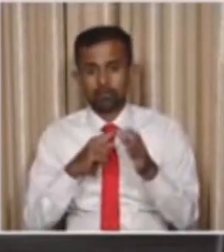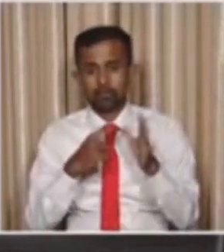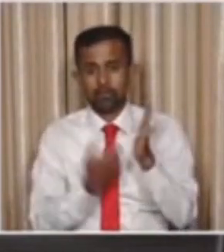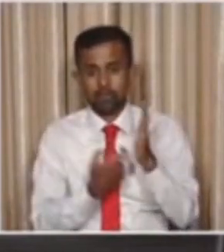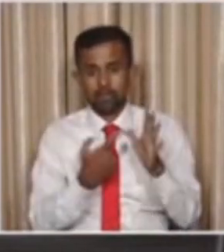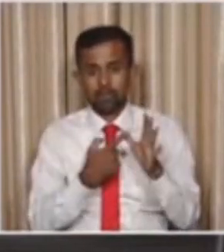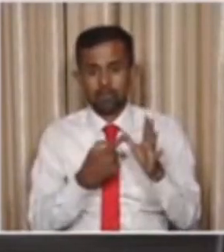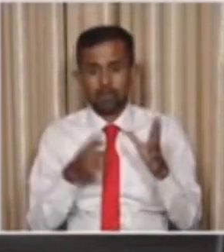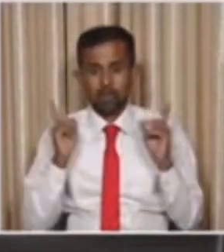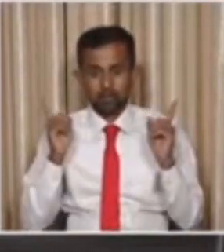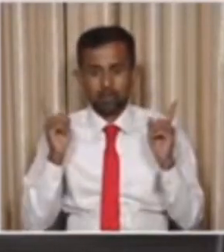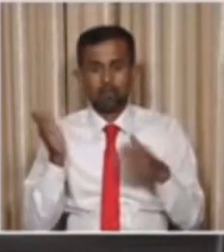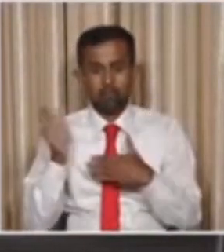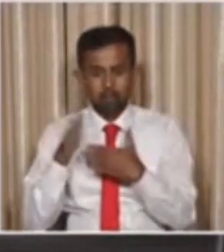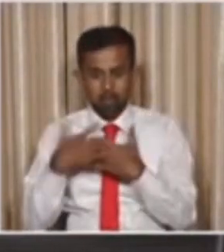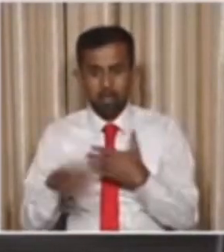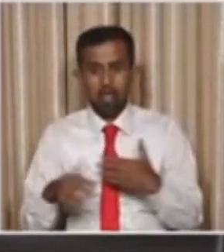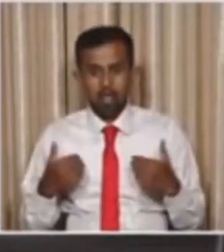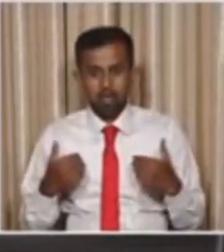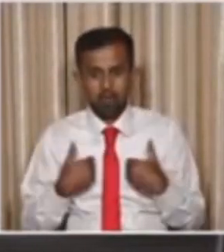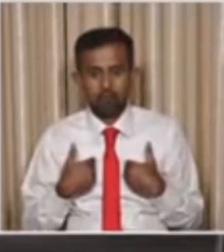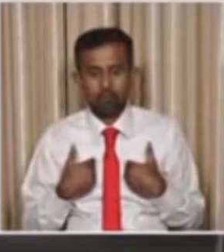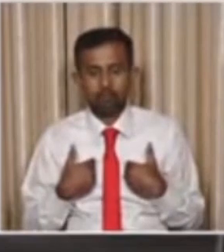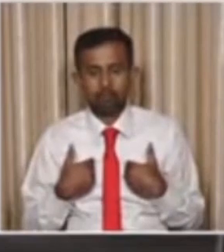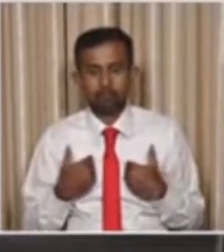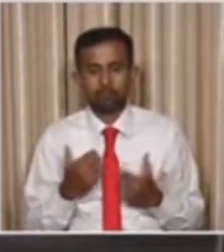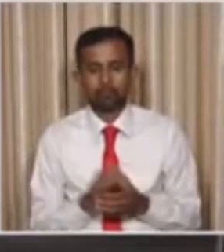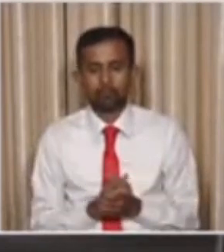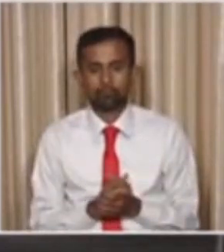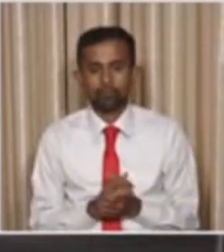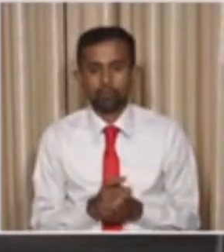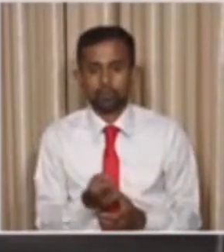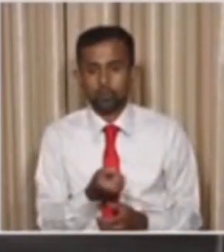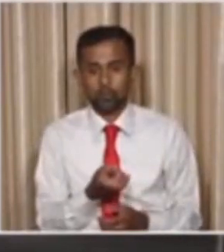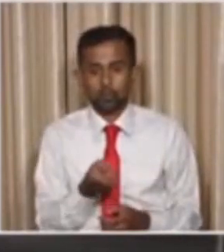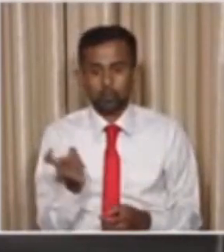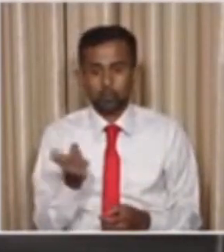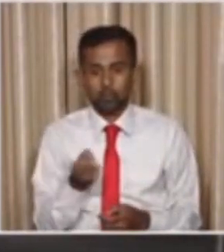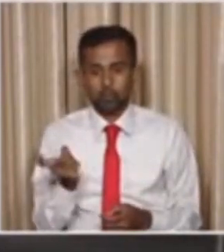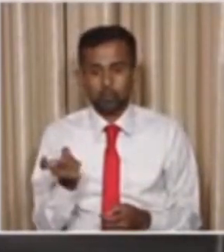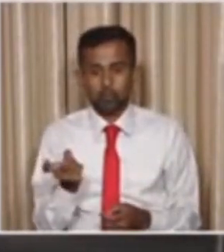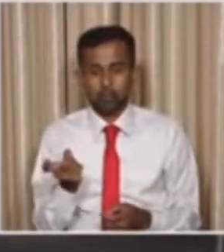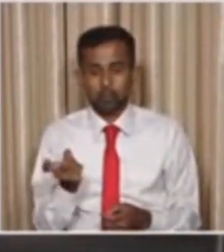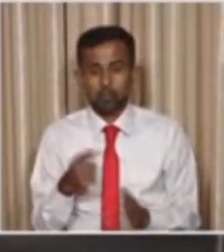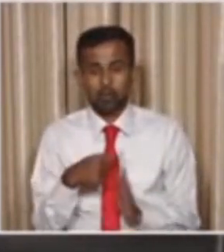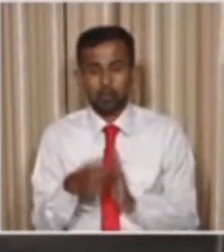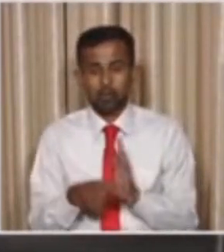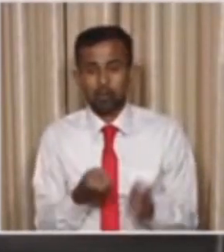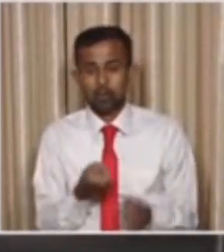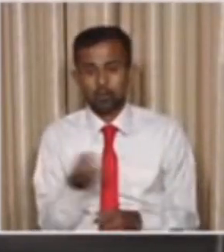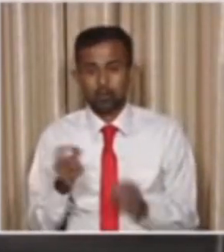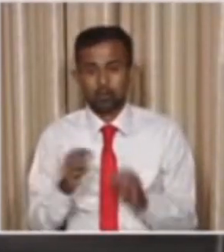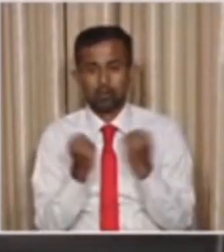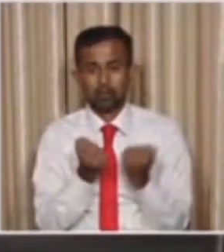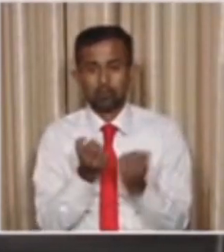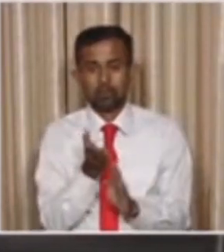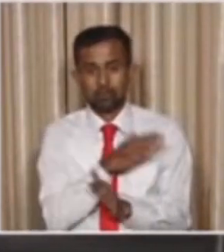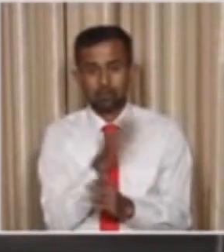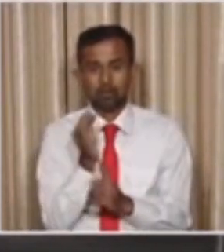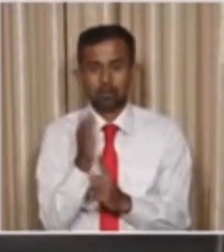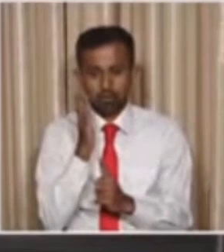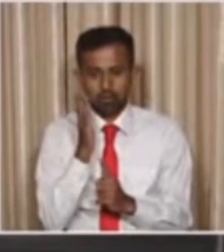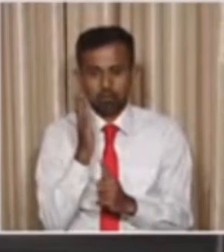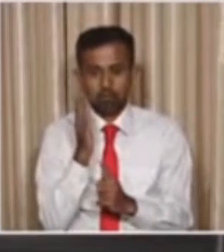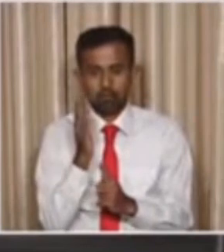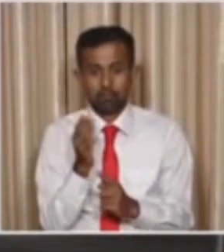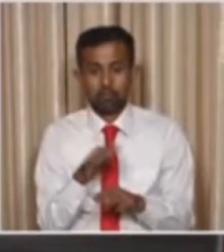කෙනෙක්. ඒ වගේම හොකී ෆෙඩරේෂන් ශ්‍රී ලංකා හොකී ෆෙඩරේෂන් එකේ හිටපු සභාපතිවරේ